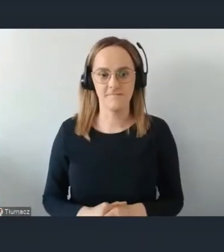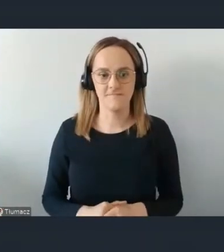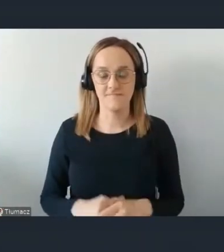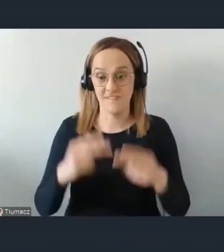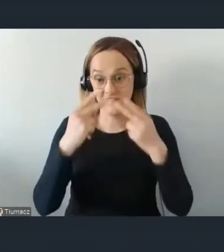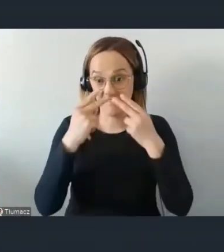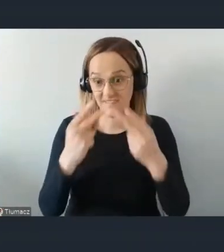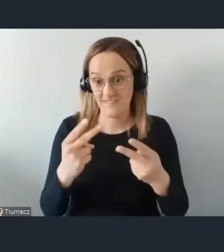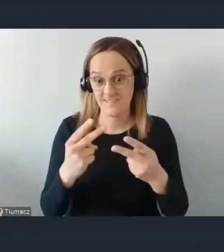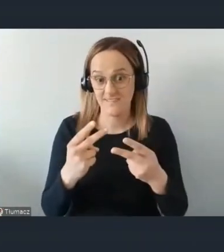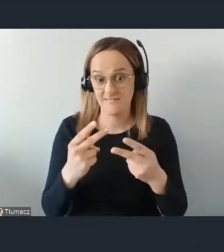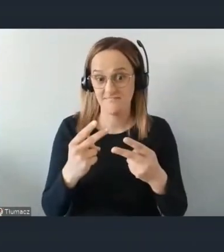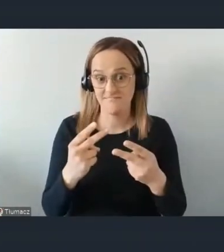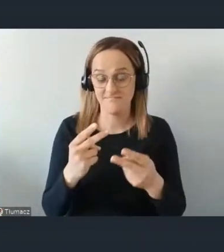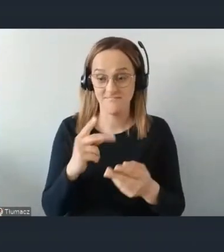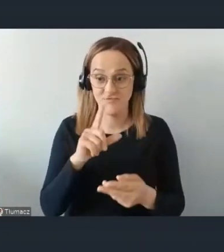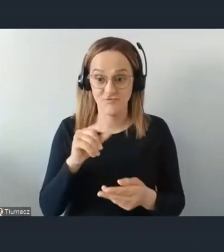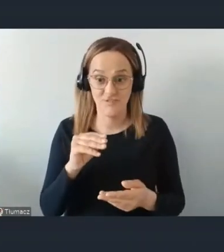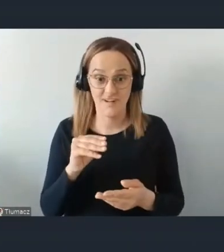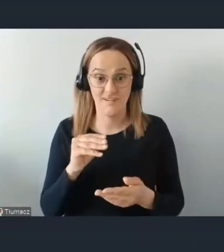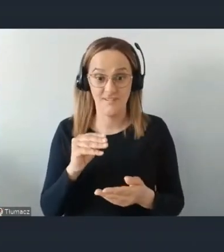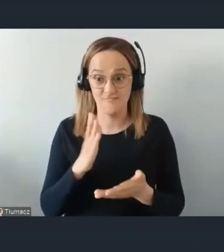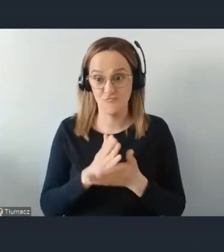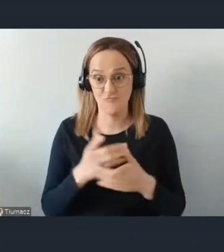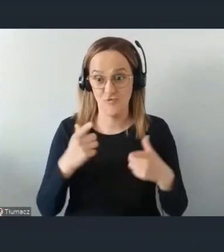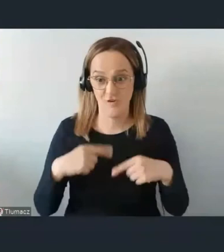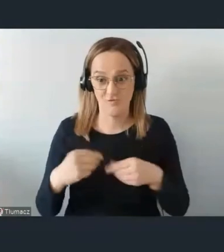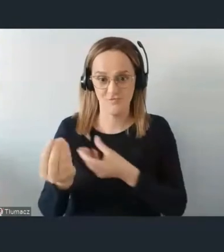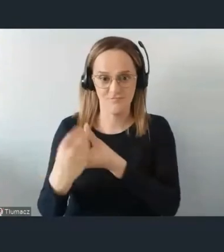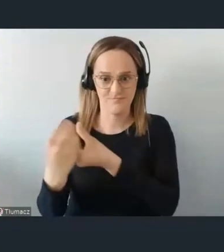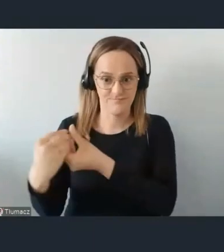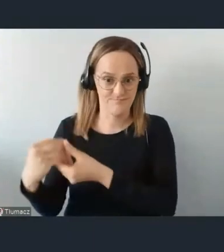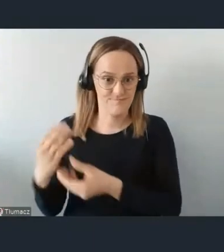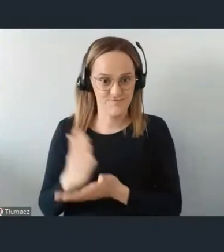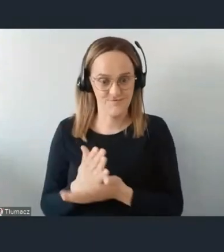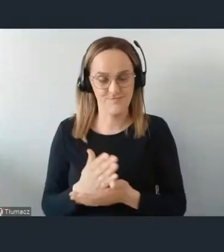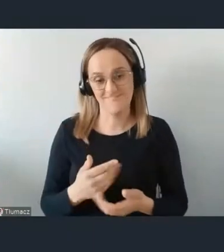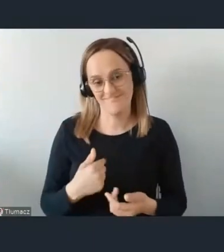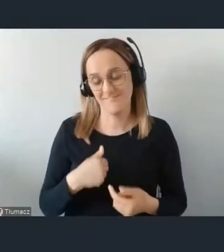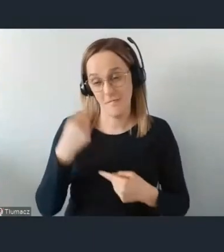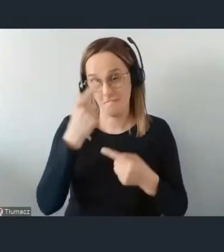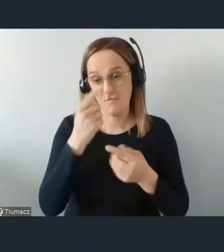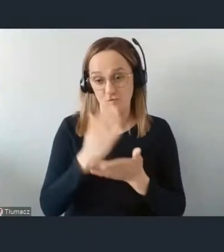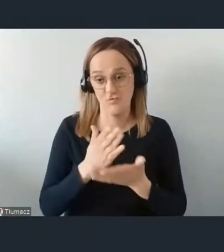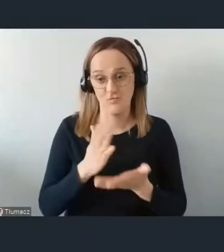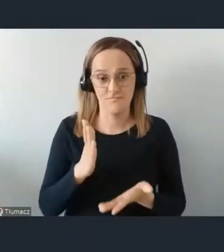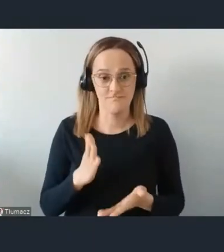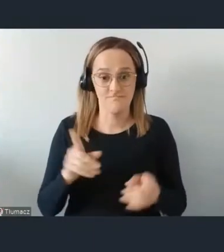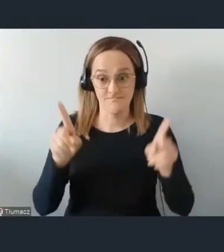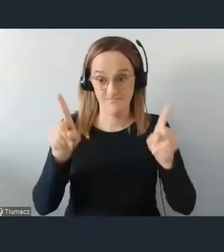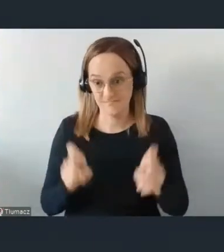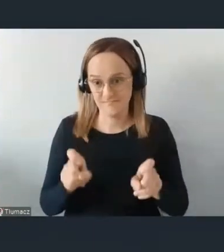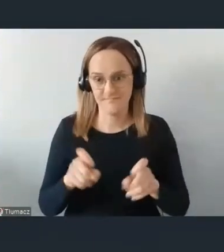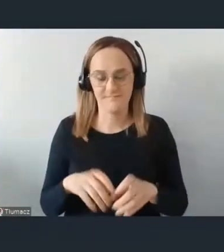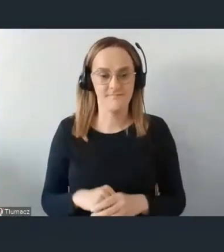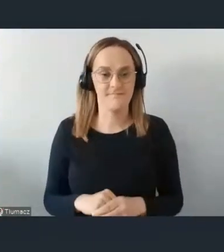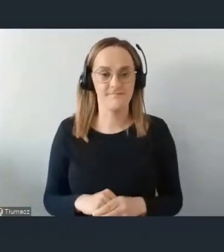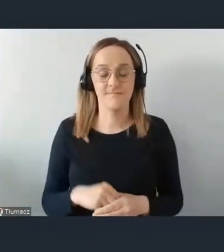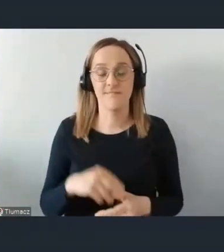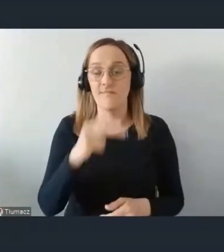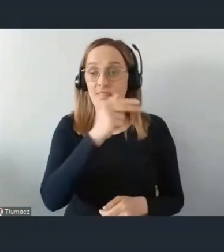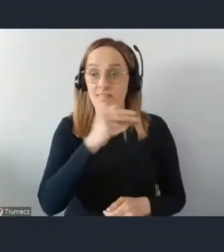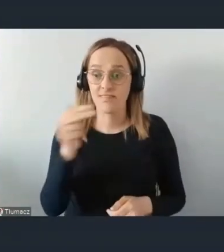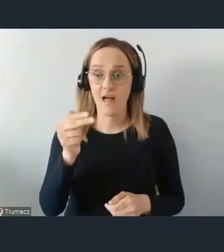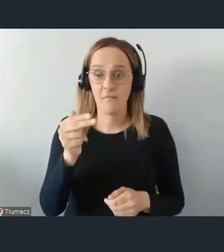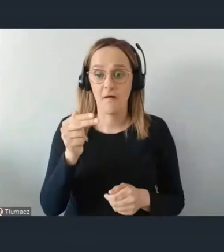Widzę, że już trochę z Państwa dołączyło do nas, także myślę, że możemy zaczynać. Tematem